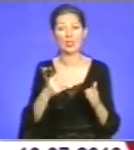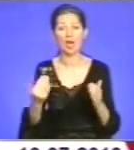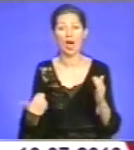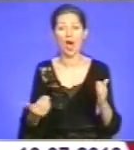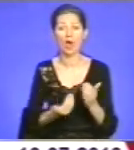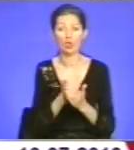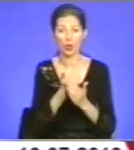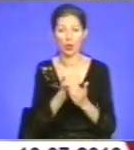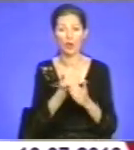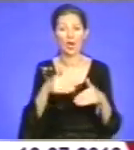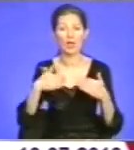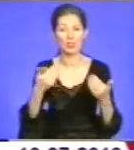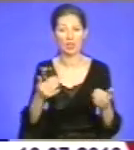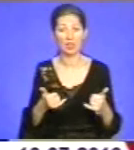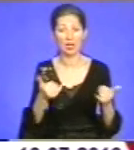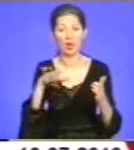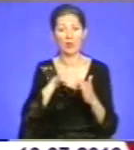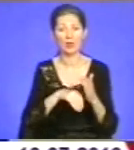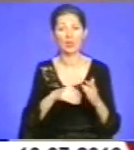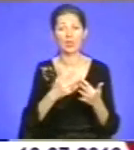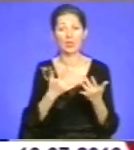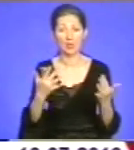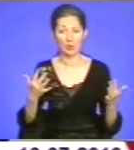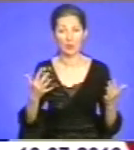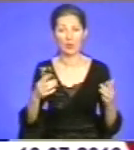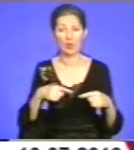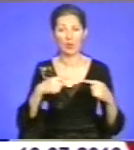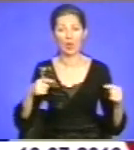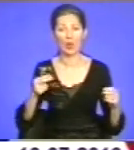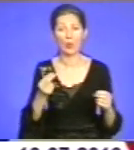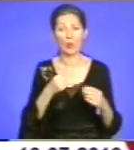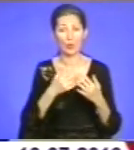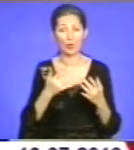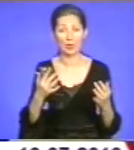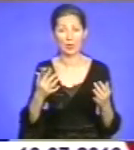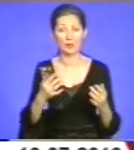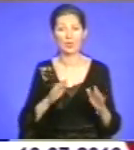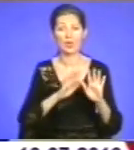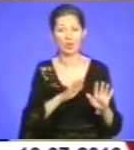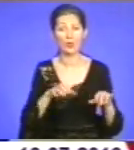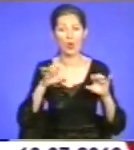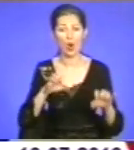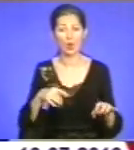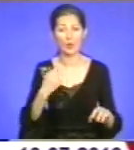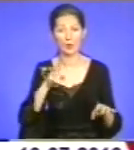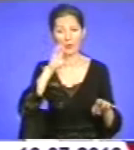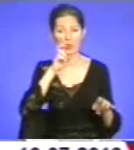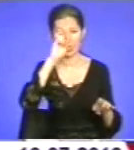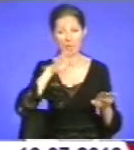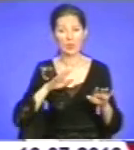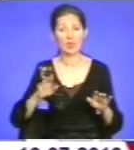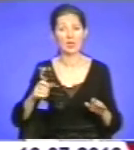да, і запровадження ширшого асортименту продукції на ринку. Заступник голови облдержадміністрації Василь Гетько